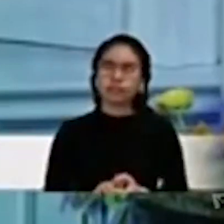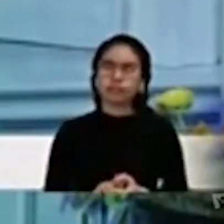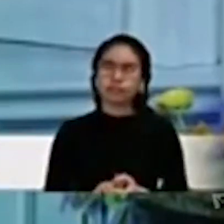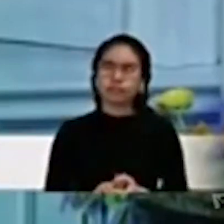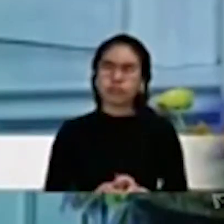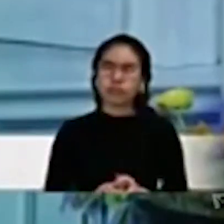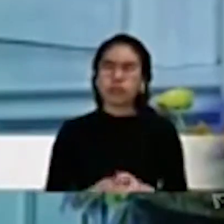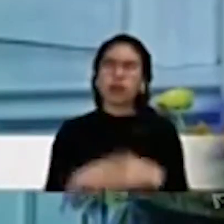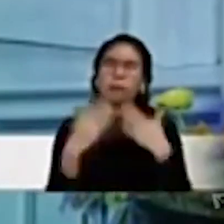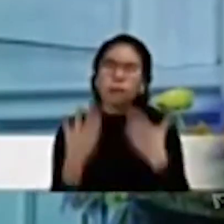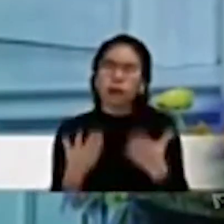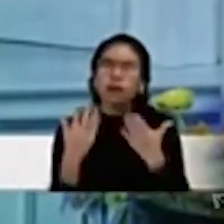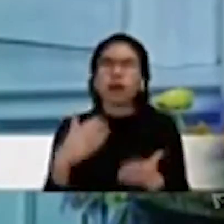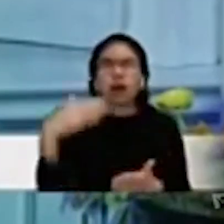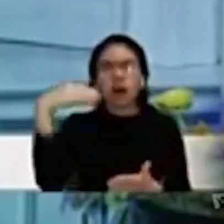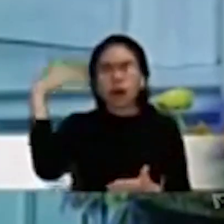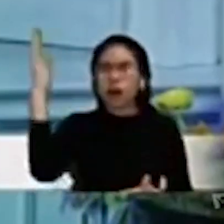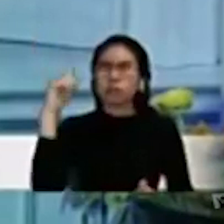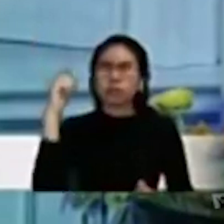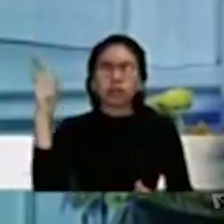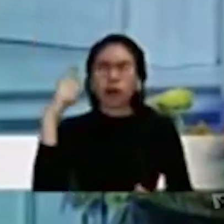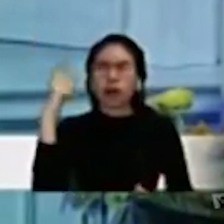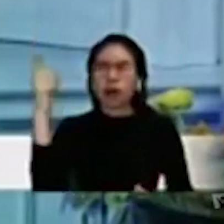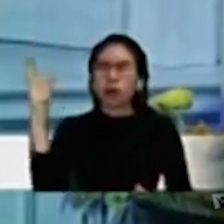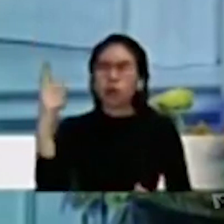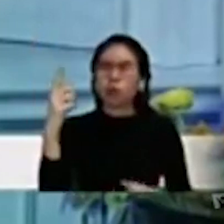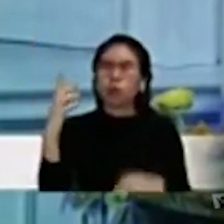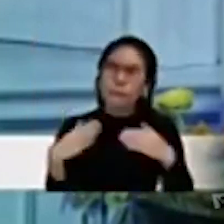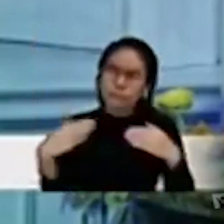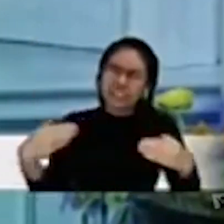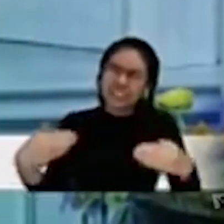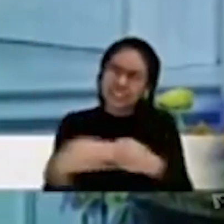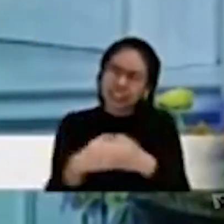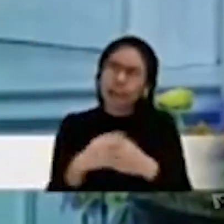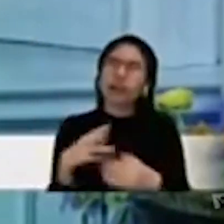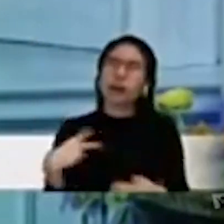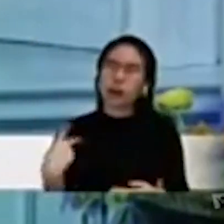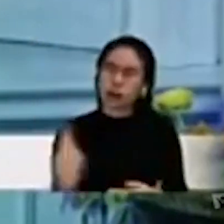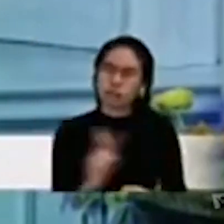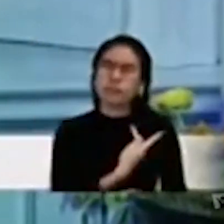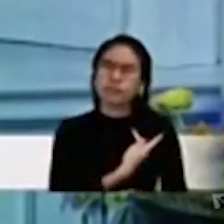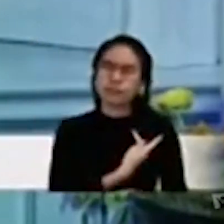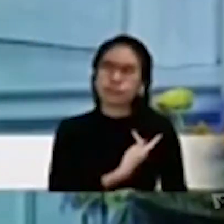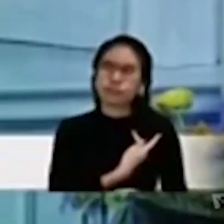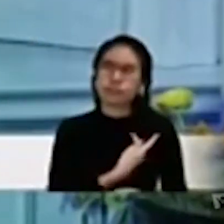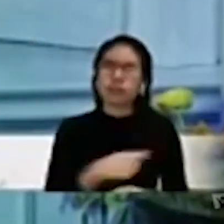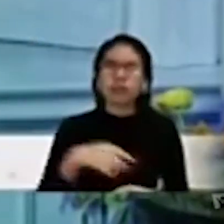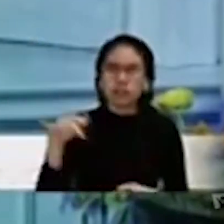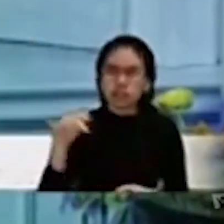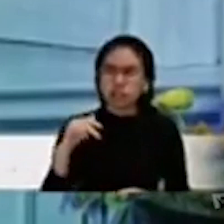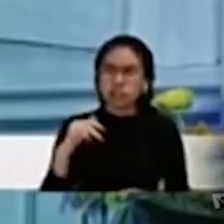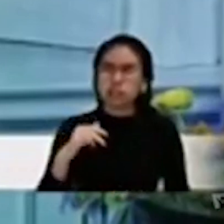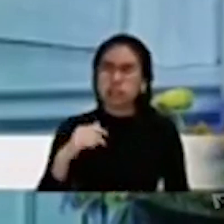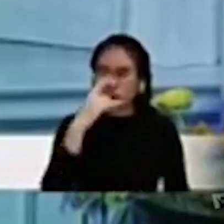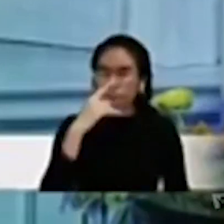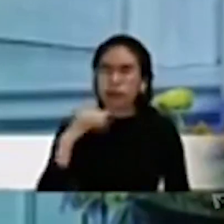melindungi semua upaya yang kami lakukan di tempat ini, sebagaimana Engkau telah menuntun pelayanan Rumah